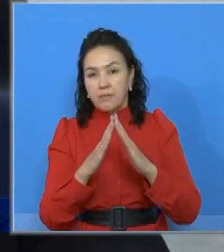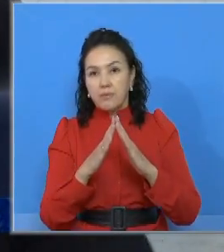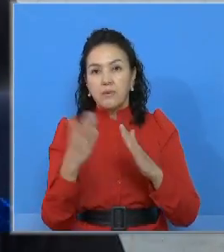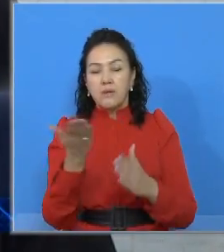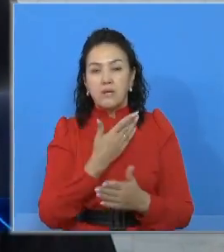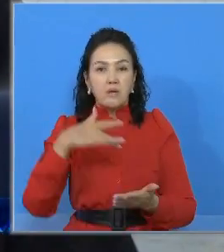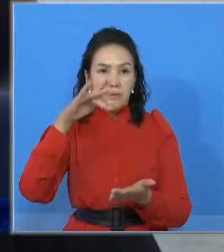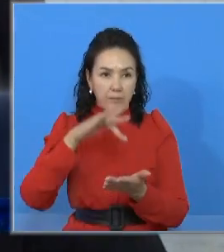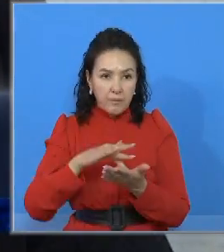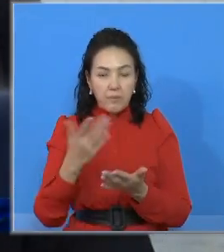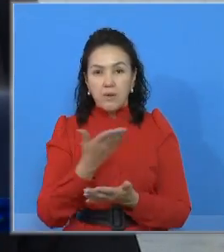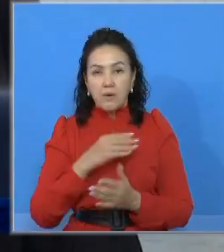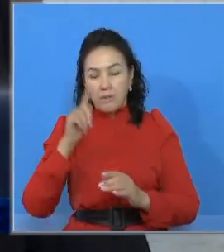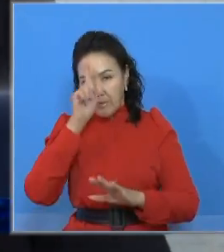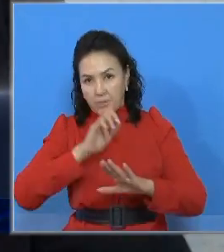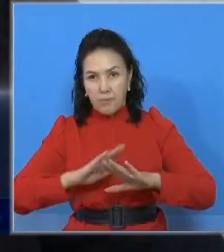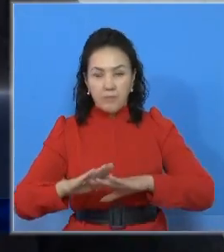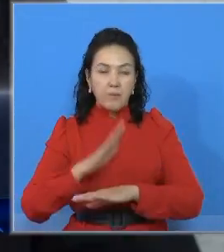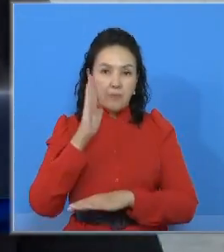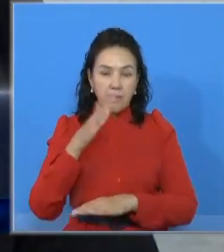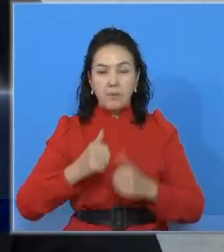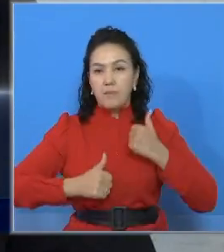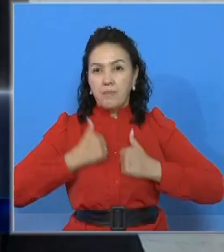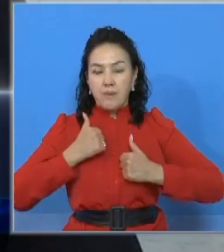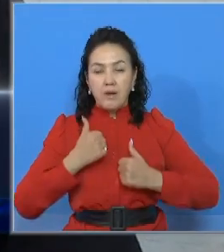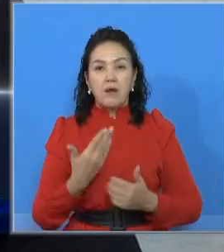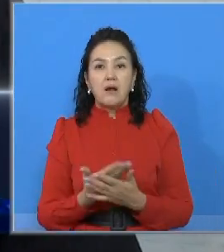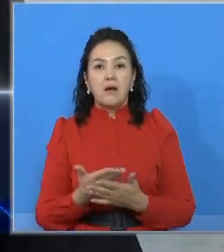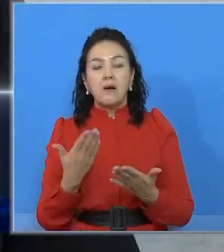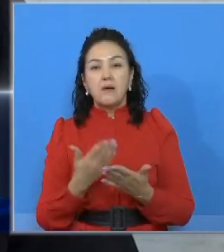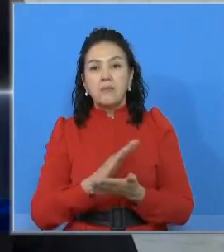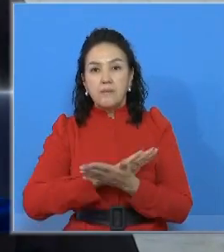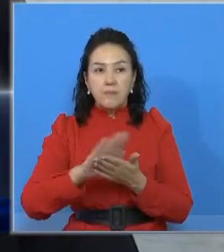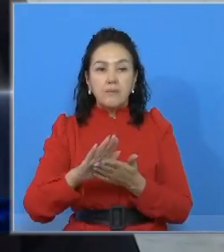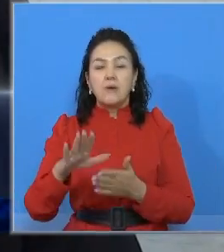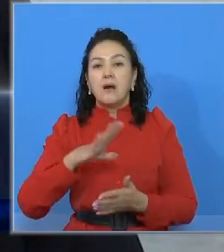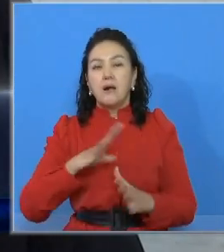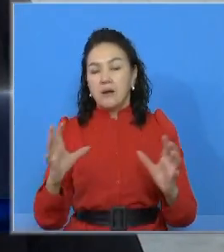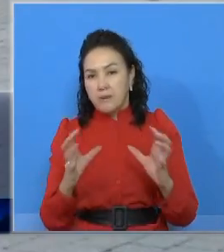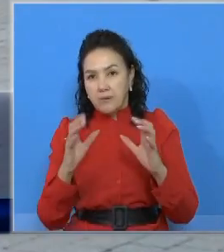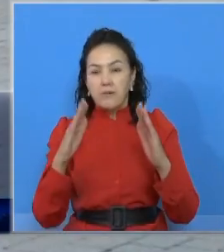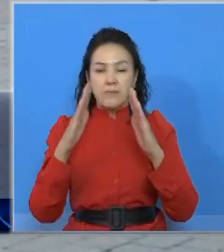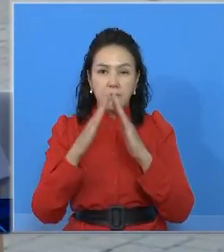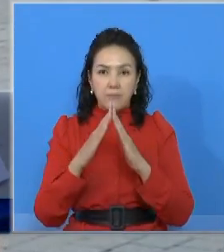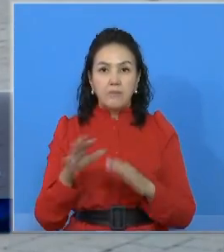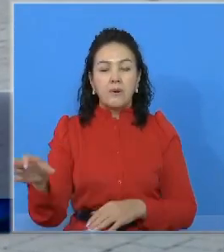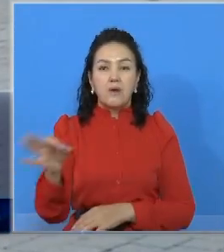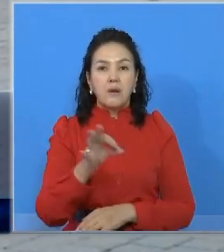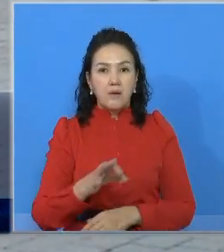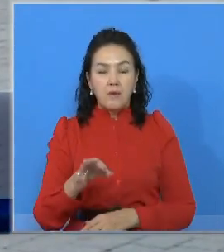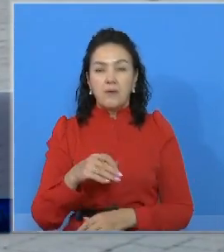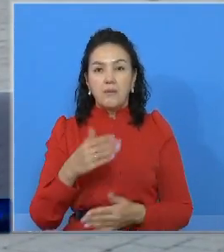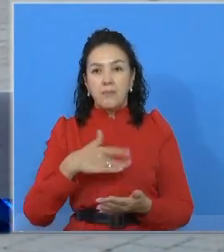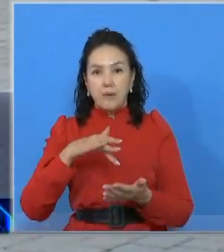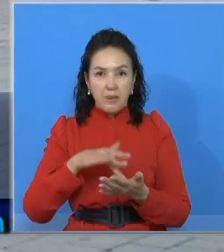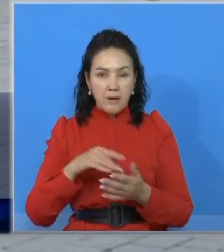наш город, за нашу страну. Будем патриотами, давайте будем в чистоте хотя бы держать свой двор. По области, в том числе в